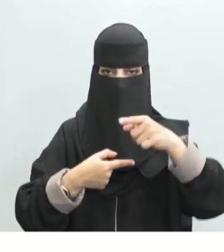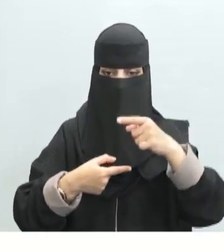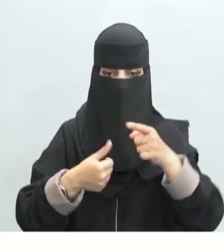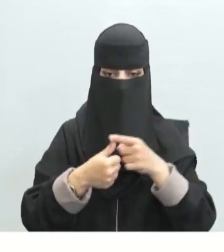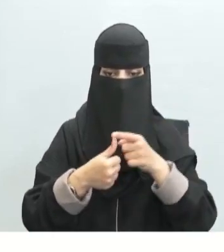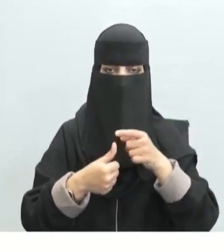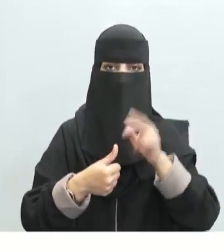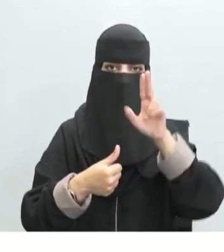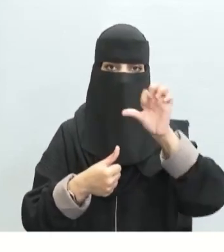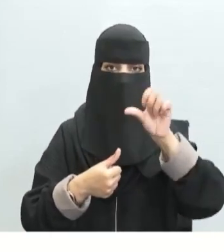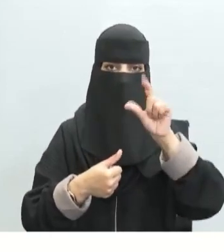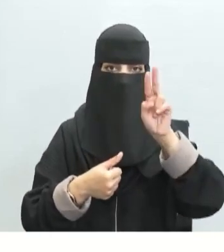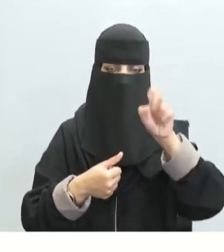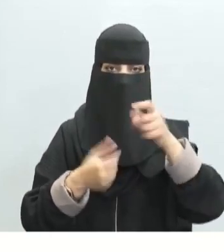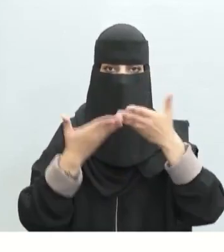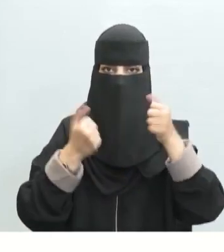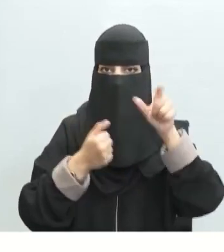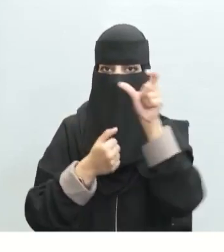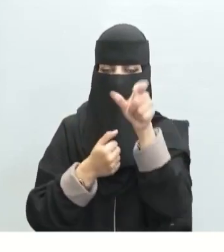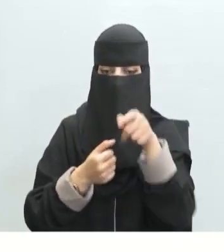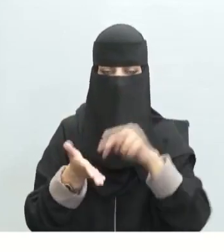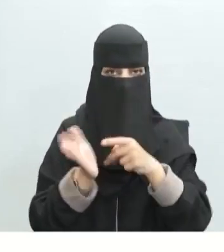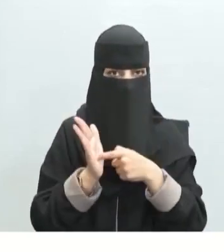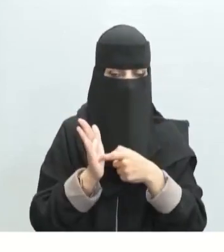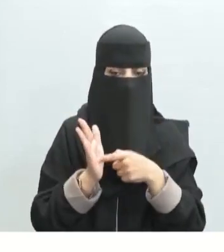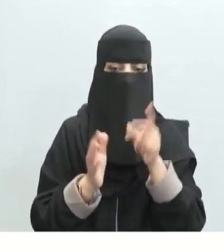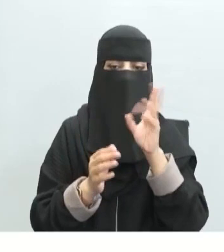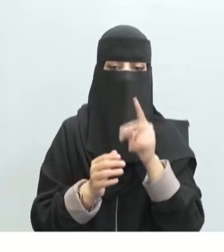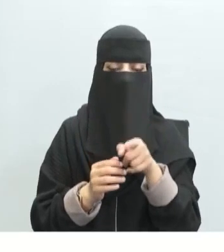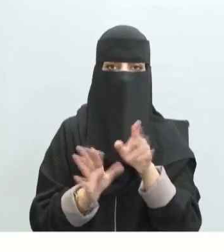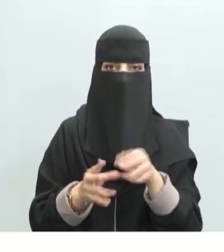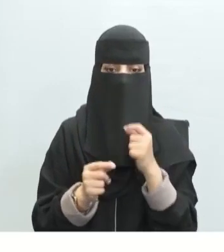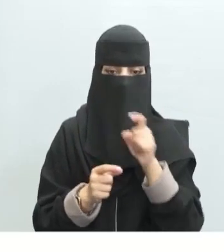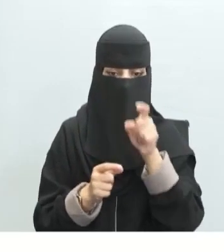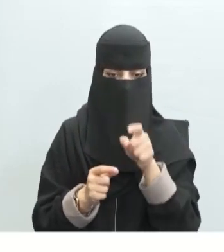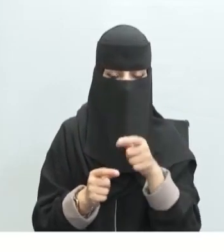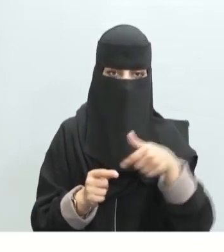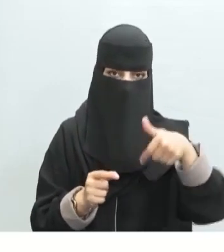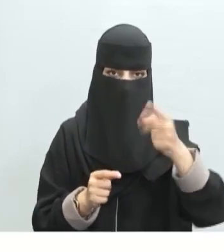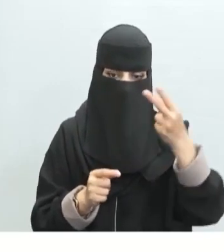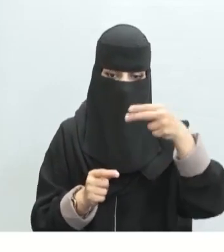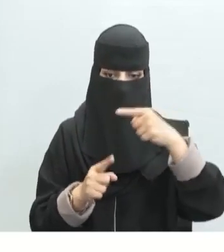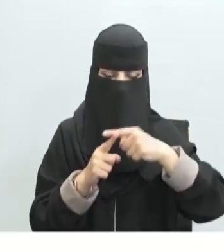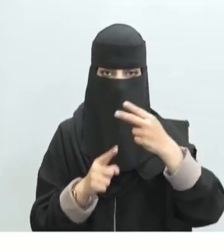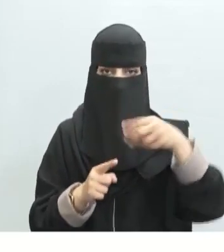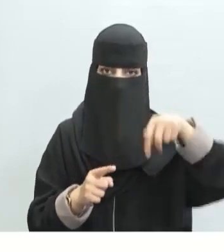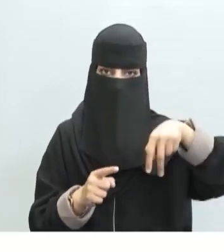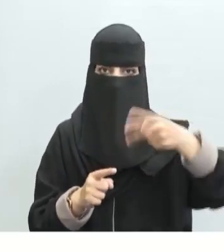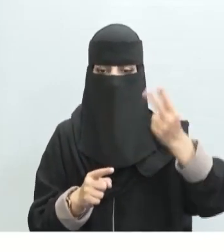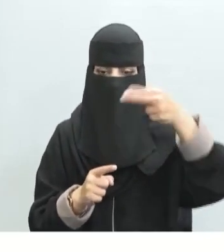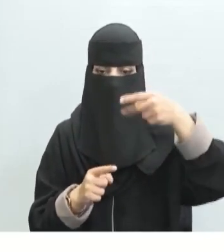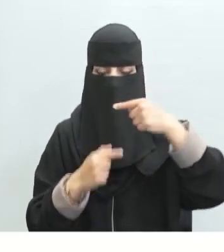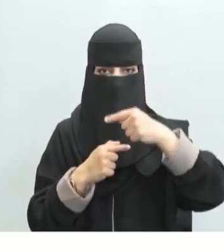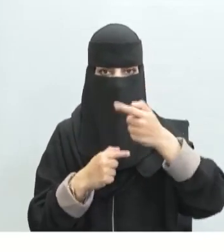الوتر مجهول بالنسبه لي فبالتالي احتاج احسب الوتر فاقول ان 6 تربيع ئ 8 تربيع